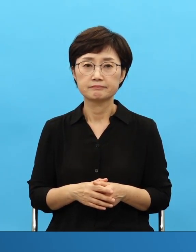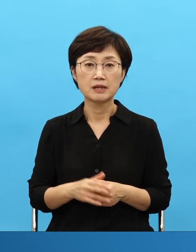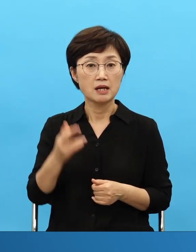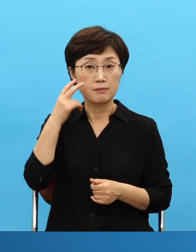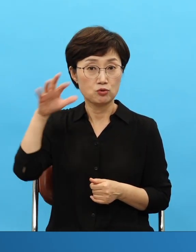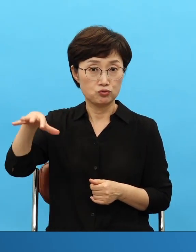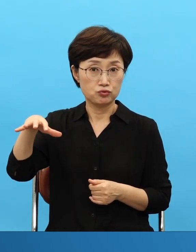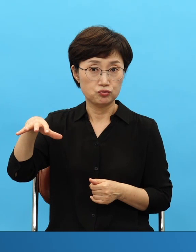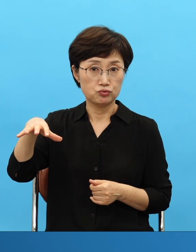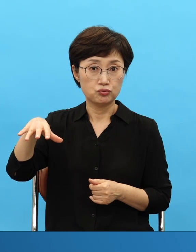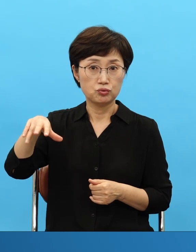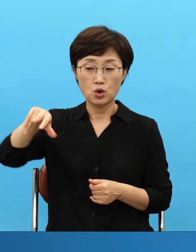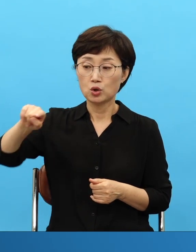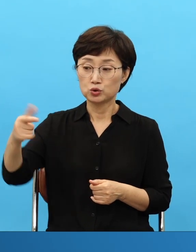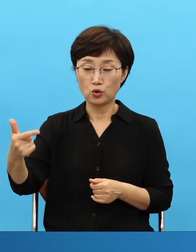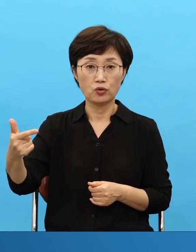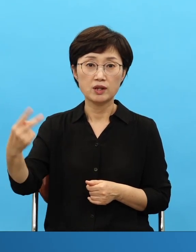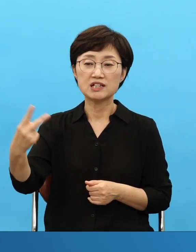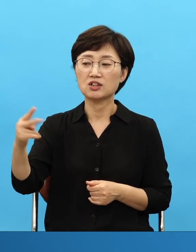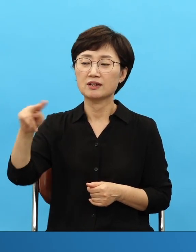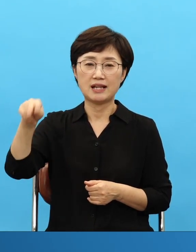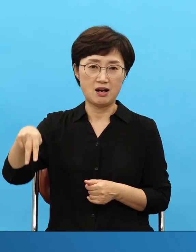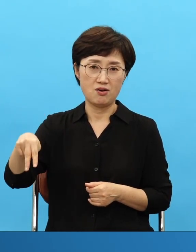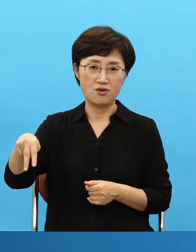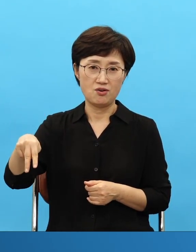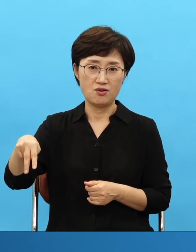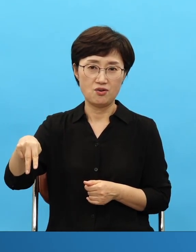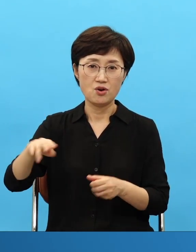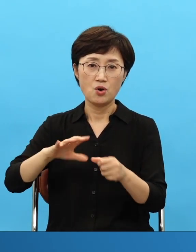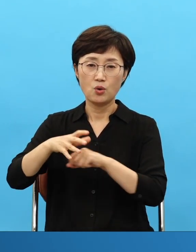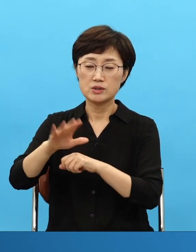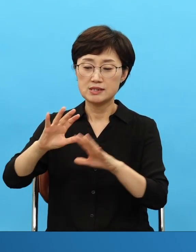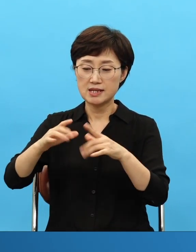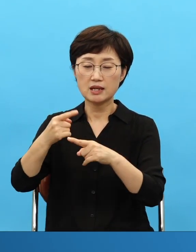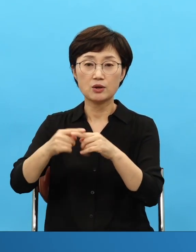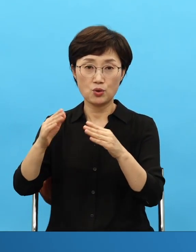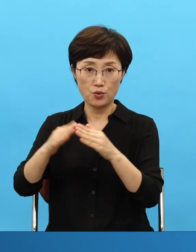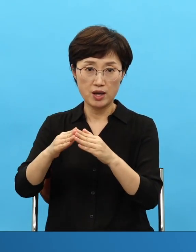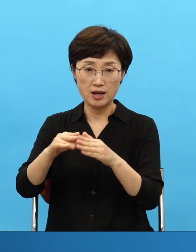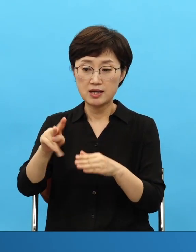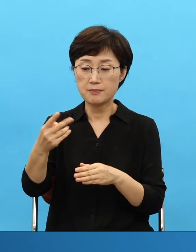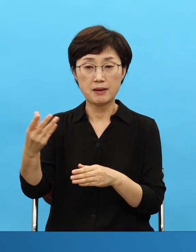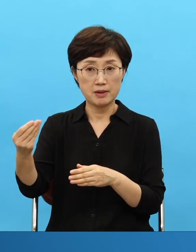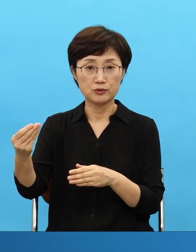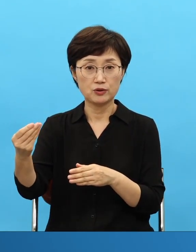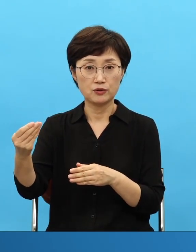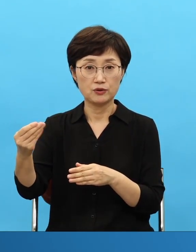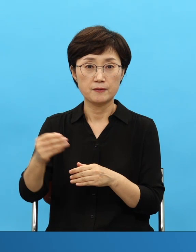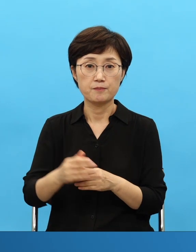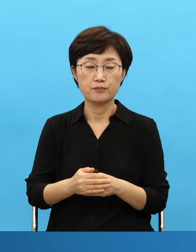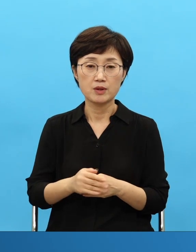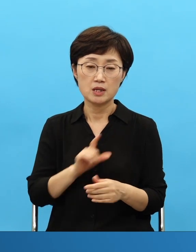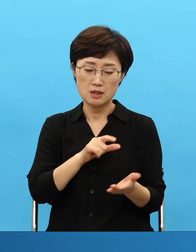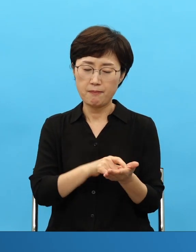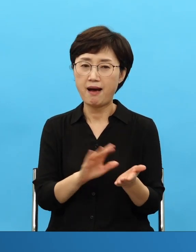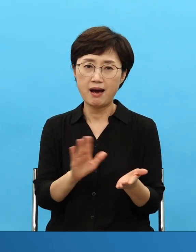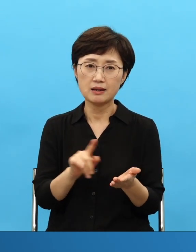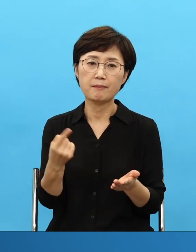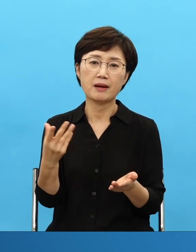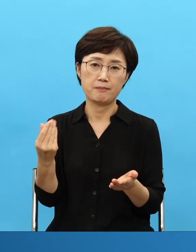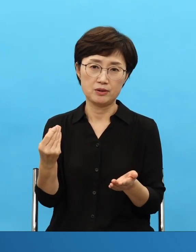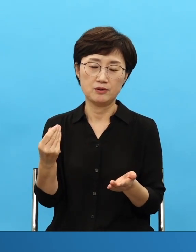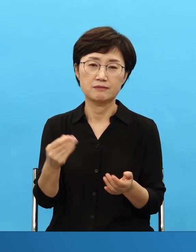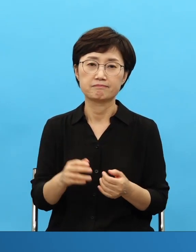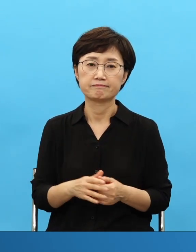미국의 존 권이 2,000달러, 온세계 교회와 김임태 목사가 각각 200만 원, 무명의 성도가 100만